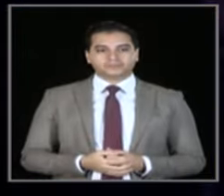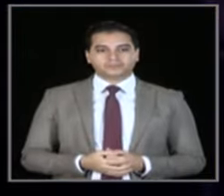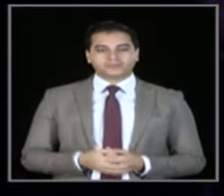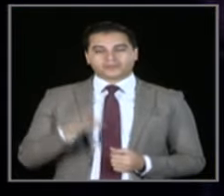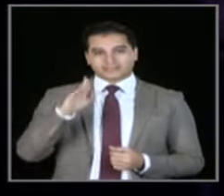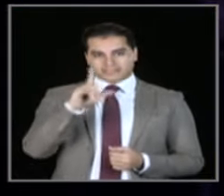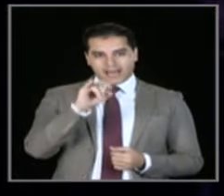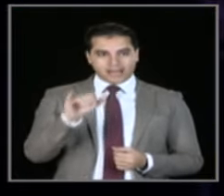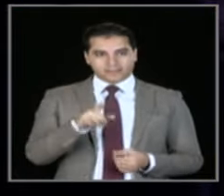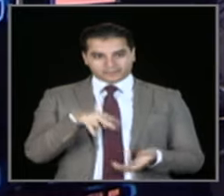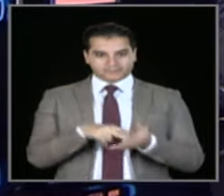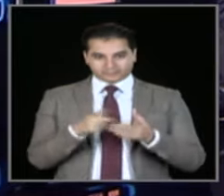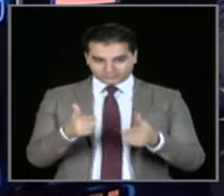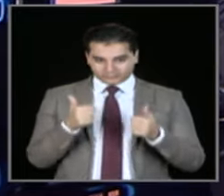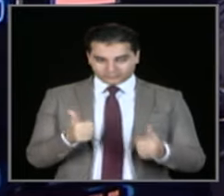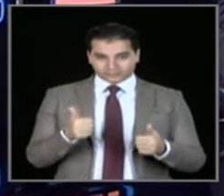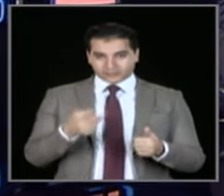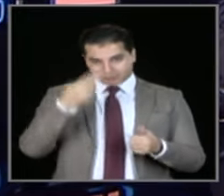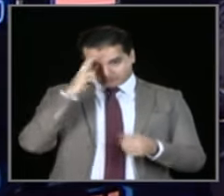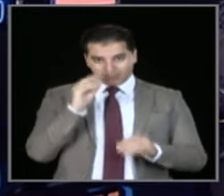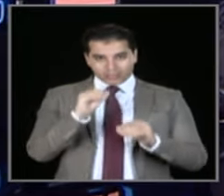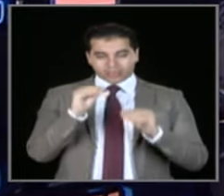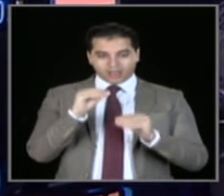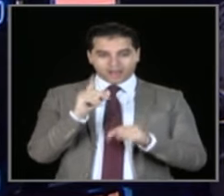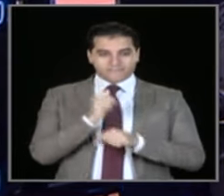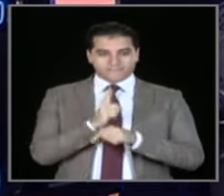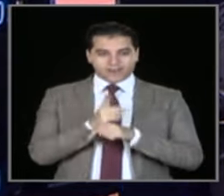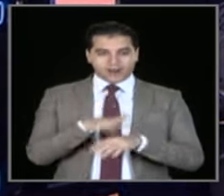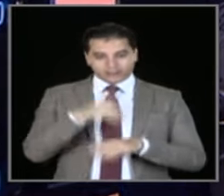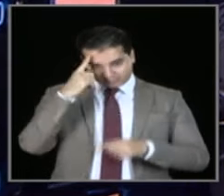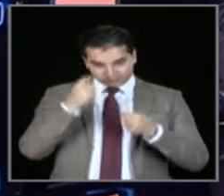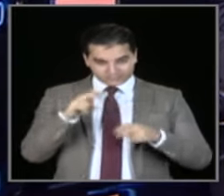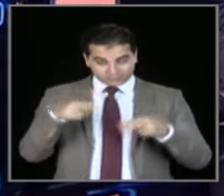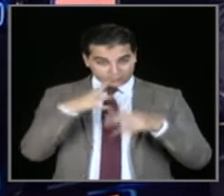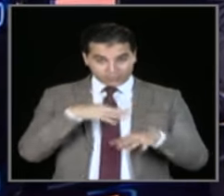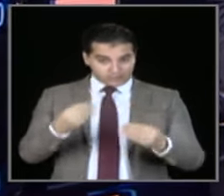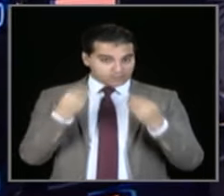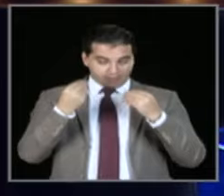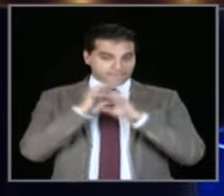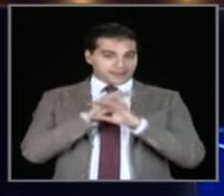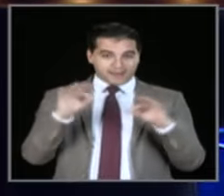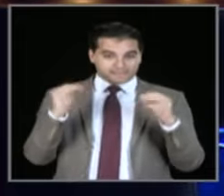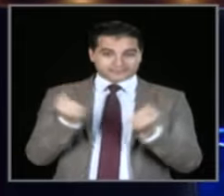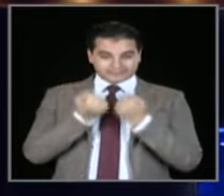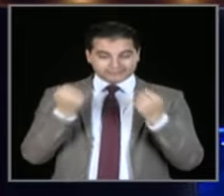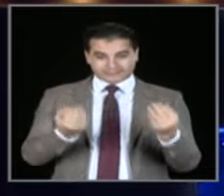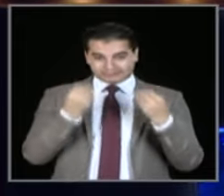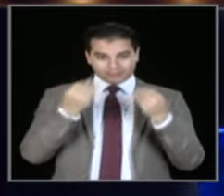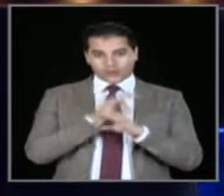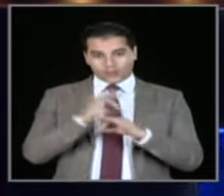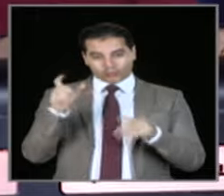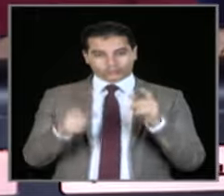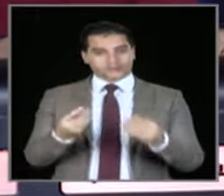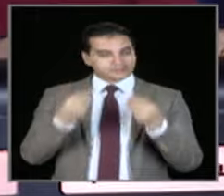ازيك يا سلمى؟ الحمد لله. قولي لي بقى، مين دربك في تحت الضغط؟ كلهم، كله دربني. اي حد؟ اي حد